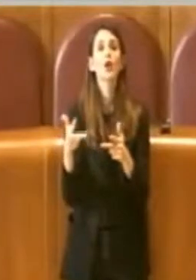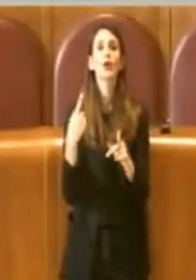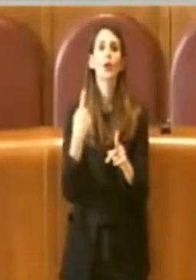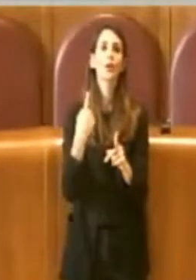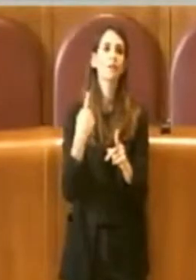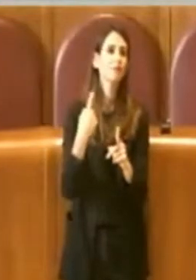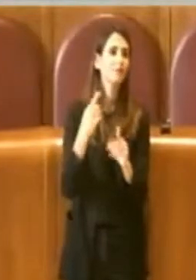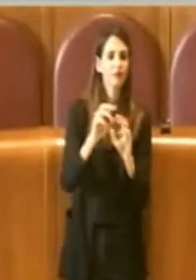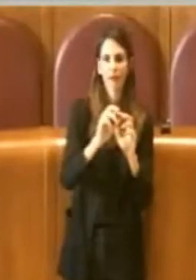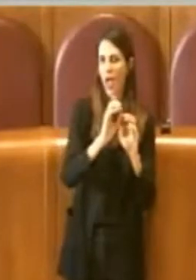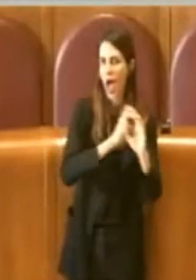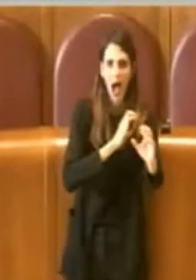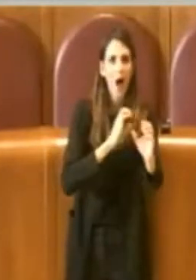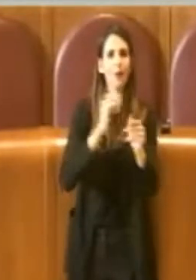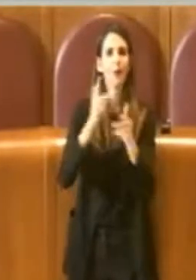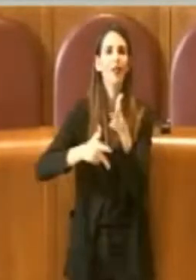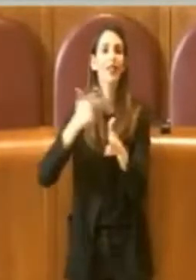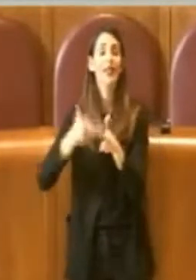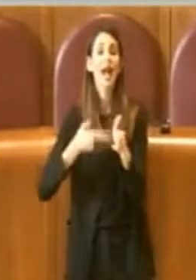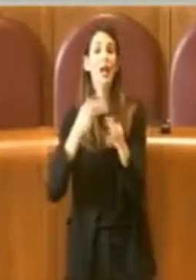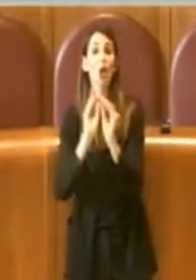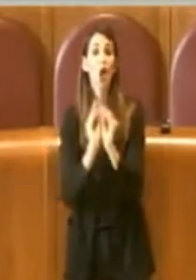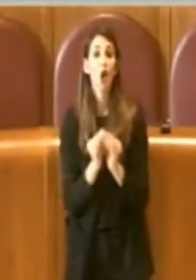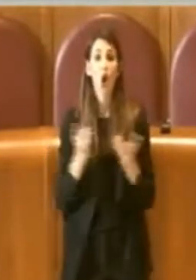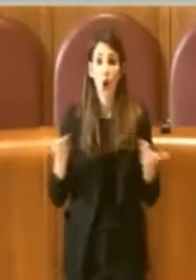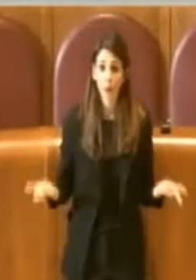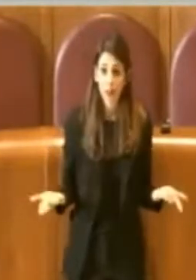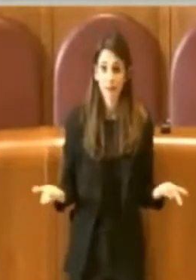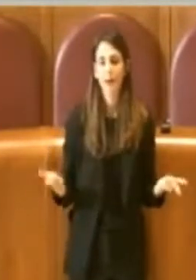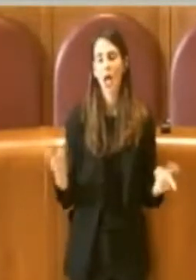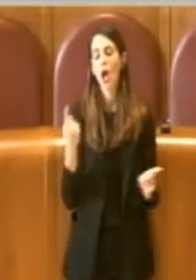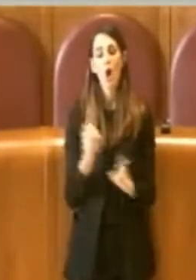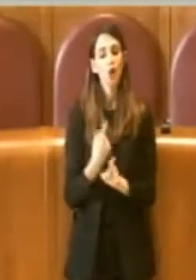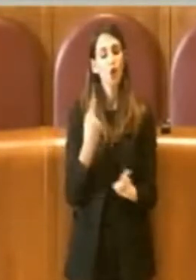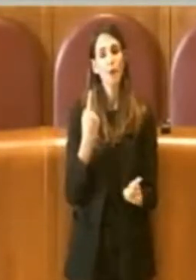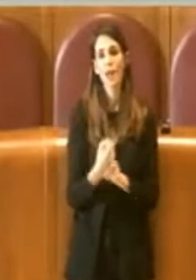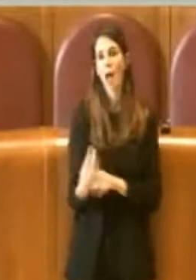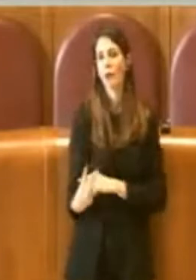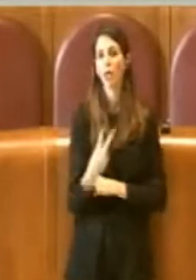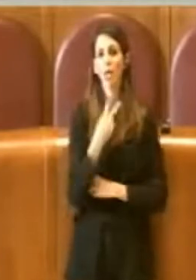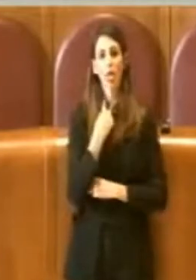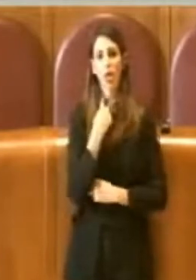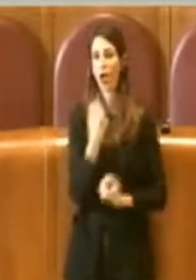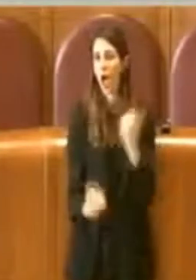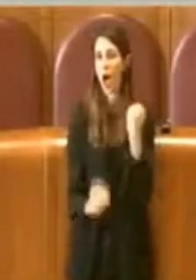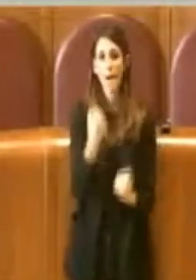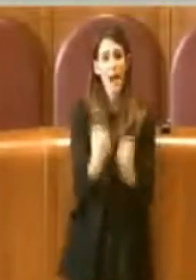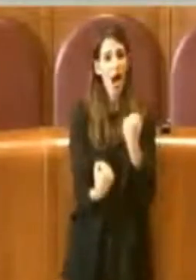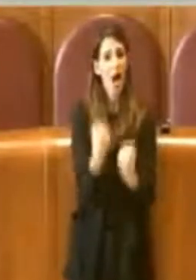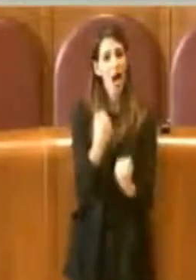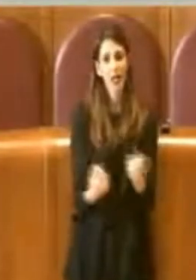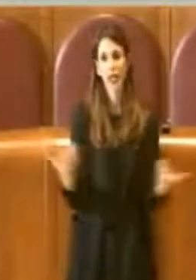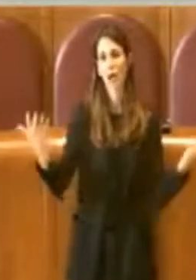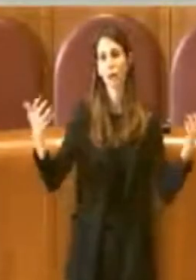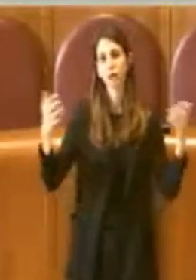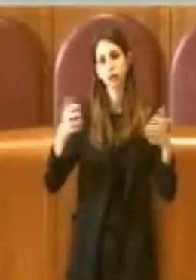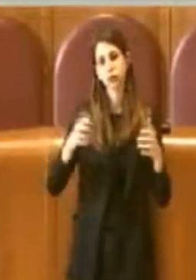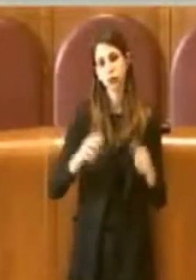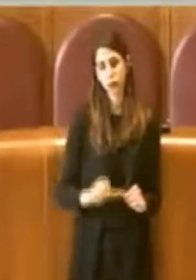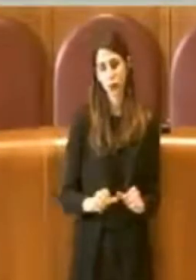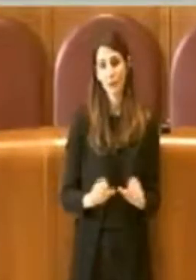nostra bella città. E quindi dicevo, da un lato devo ridurre il numero dei veicoli circolanti offrendo delle